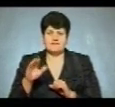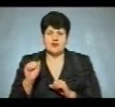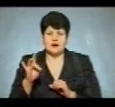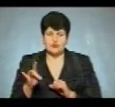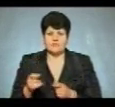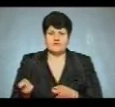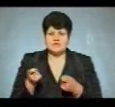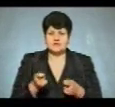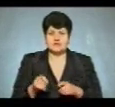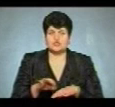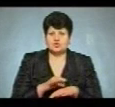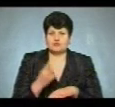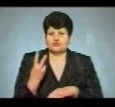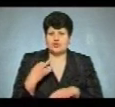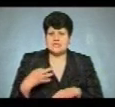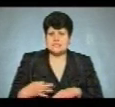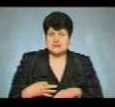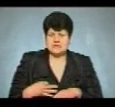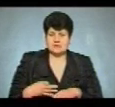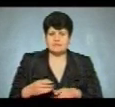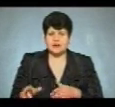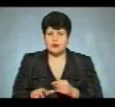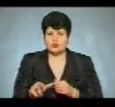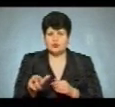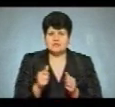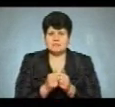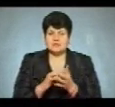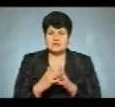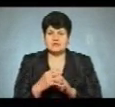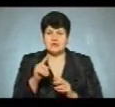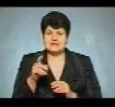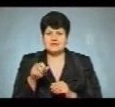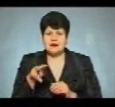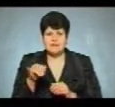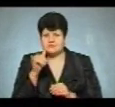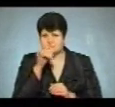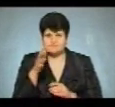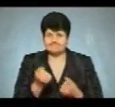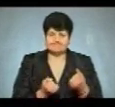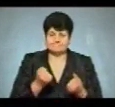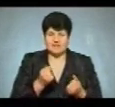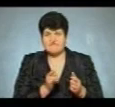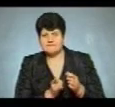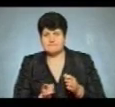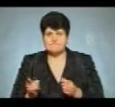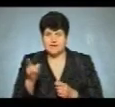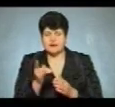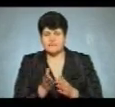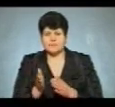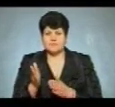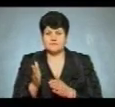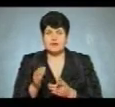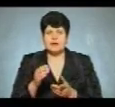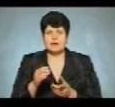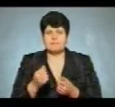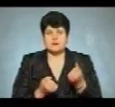синів. На автодорозі Зборів-Залісті-Почаїв біля селища Залісті він не впорався з керуванням, виїхав за межі проїжджої частини і